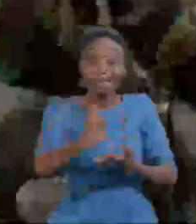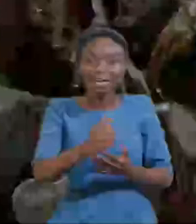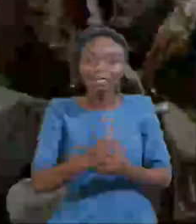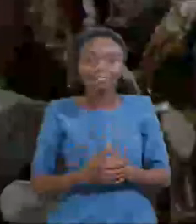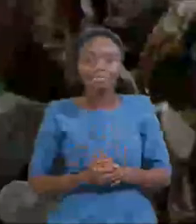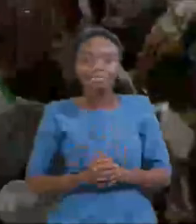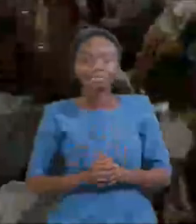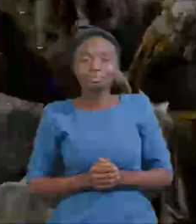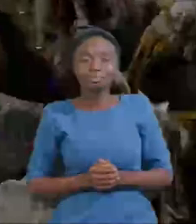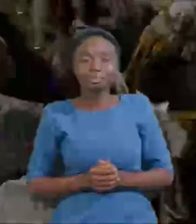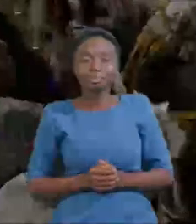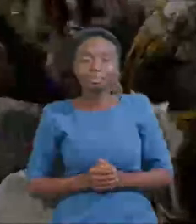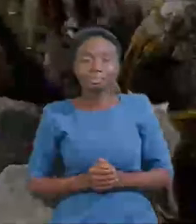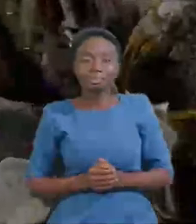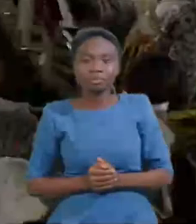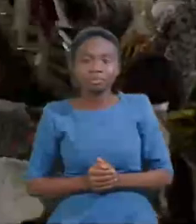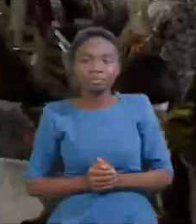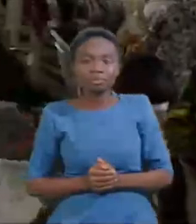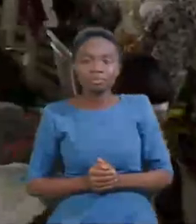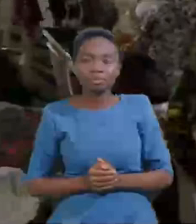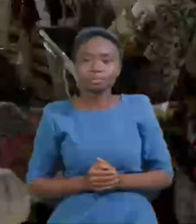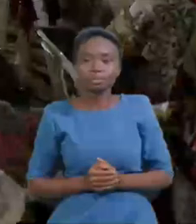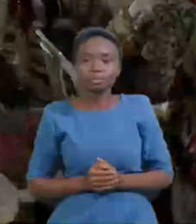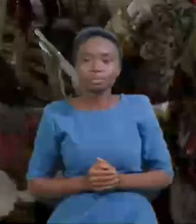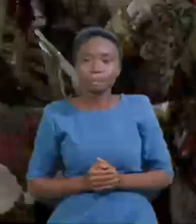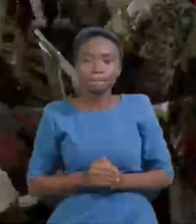Je n'ai pas entendu un amen céleste là-bas.